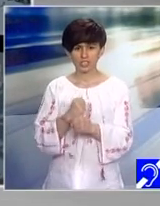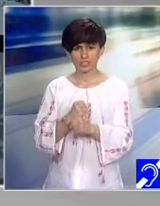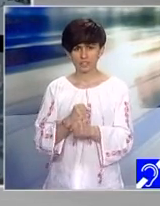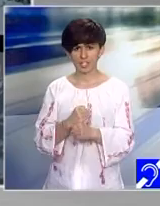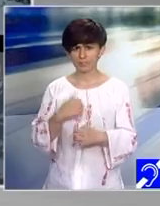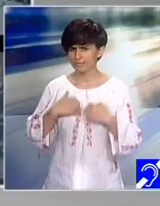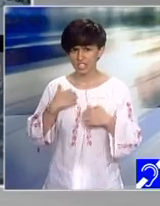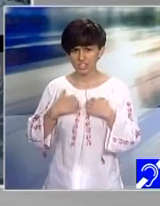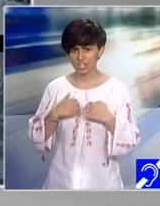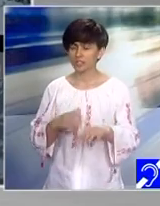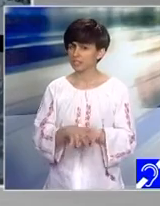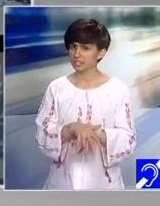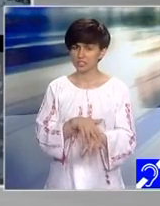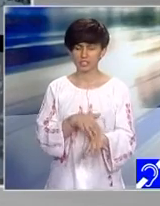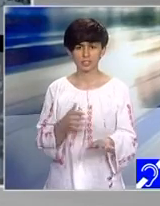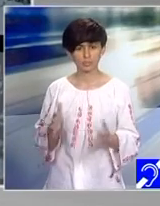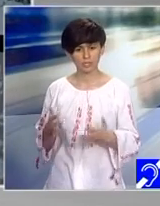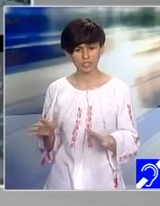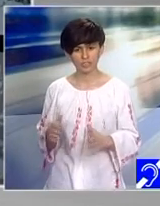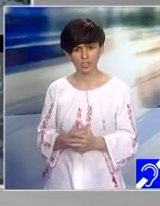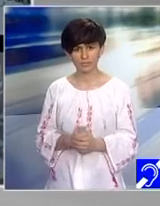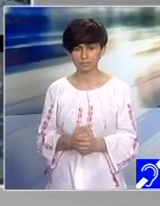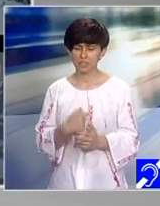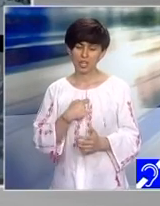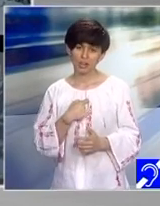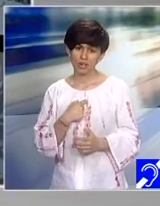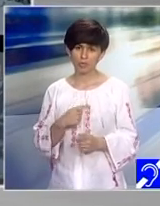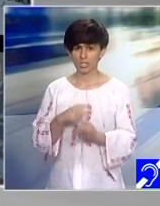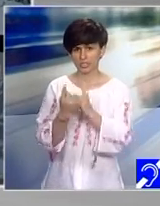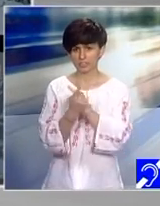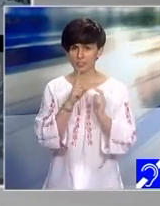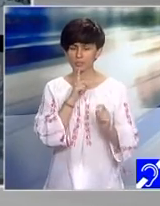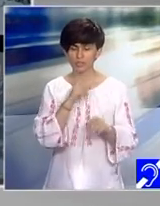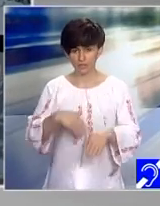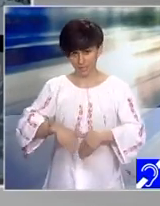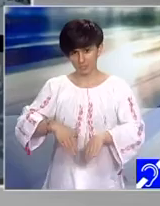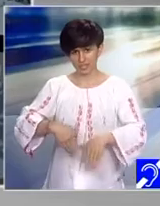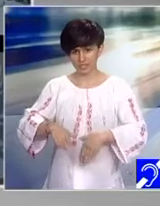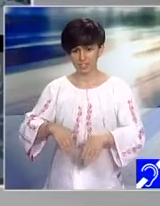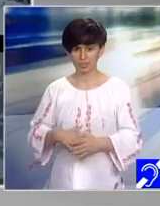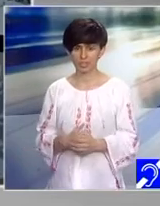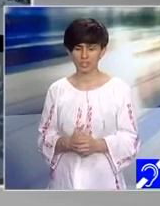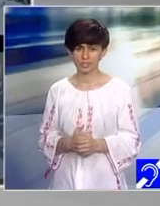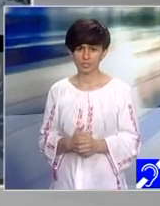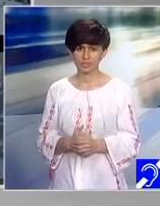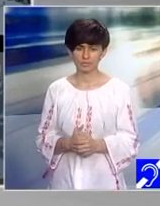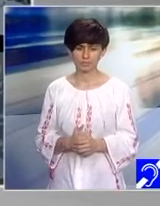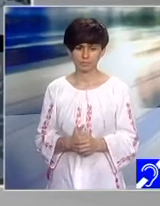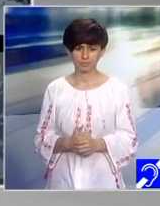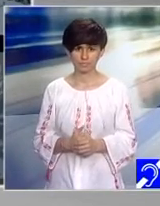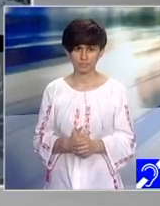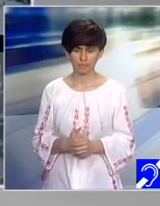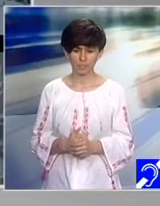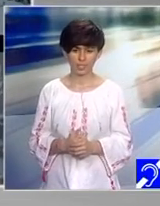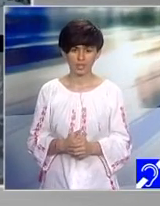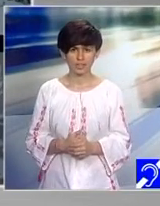simtă ceva, eventual schimbă numele ministerului. Ca cei din suprafață, da, cei de jos, să